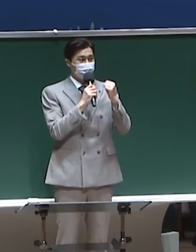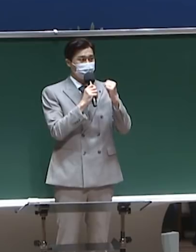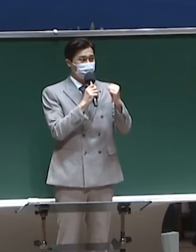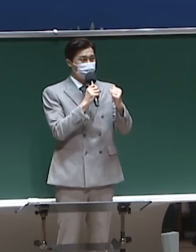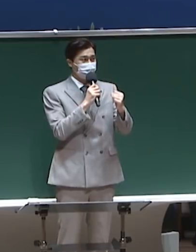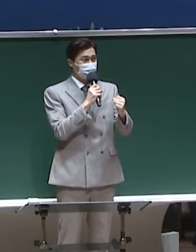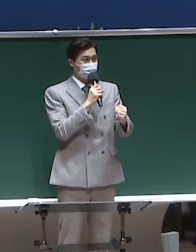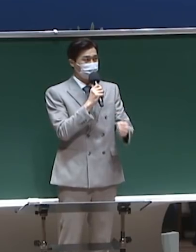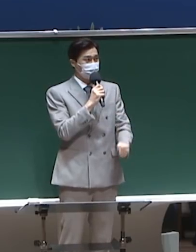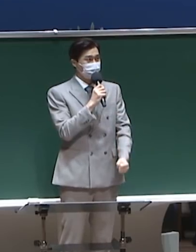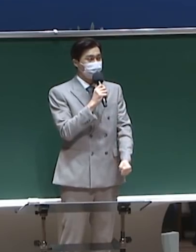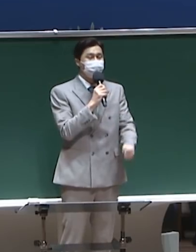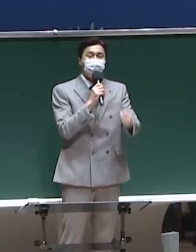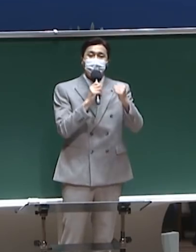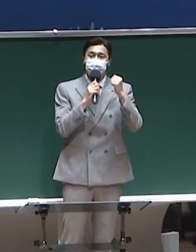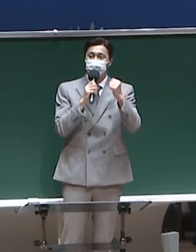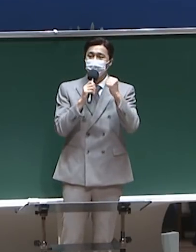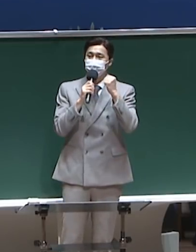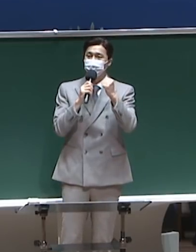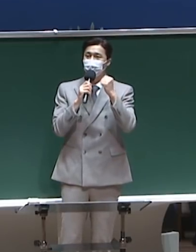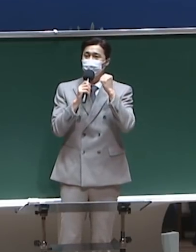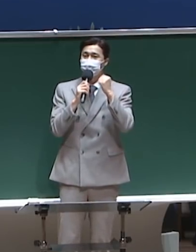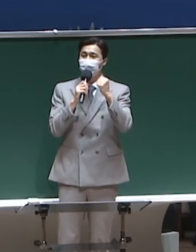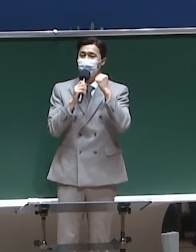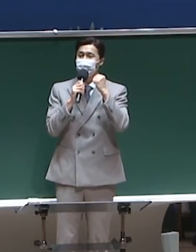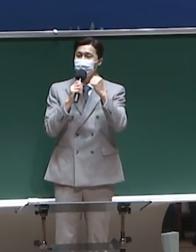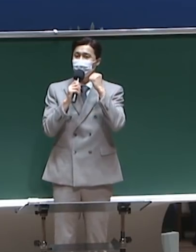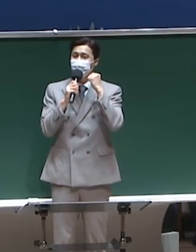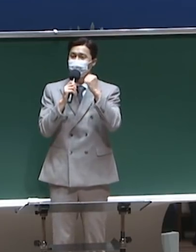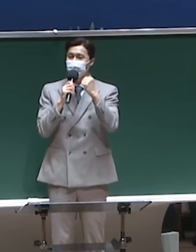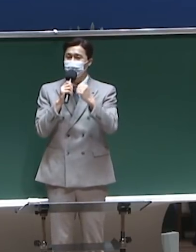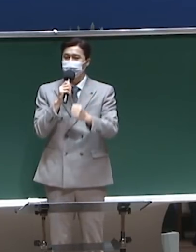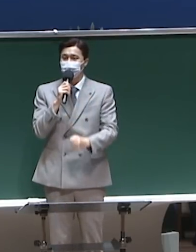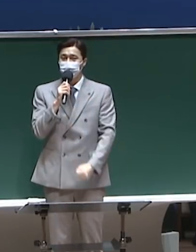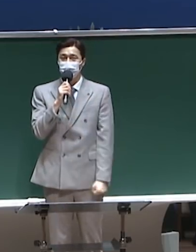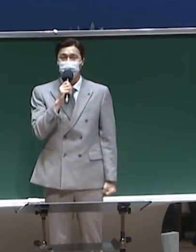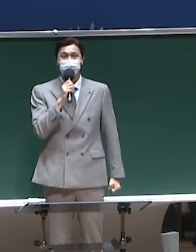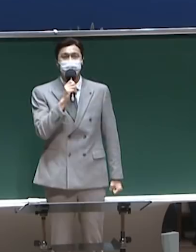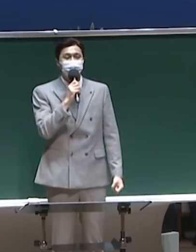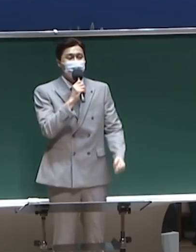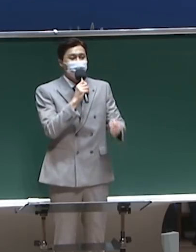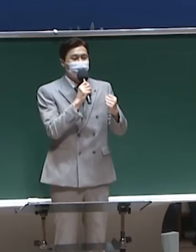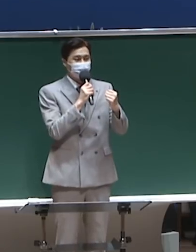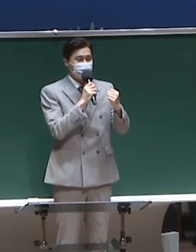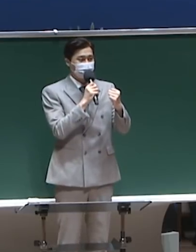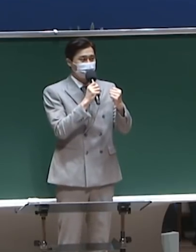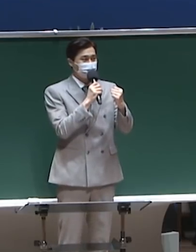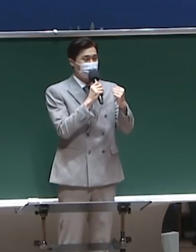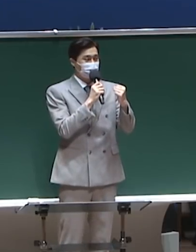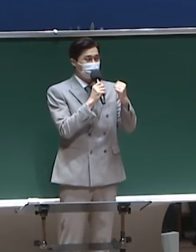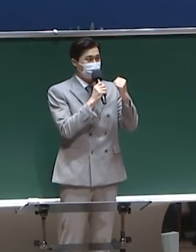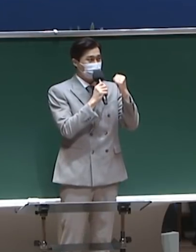그날의 증거는 민족 살릴 그리스도